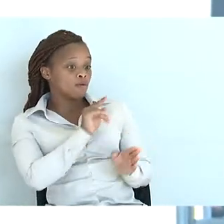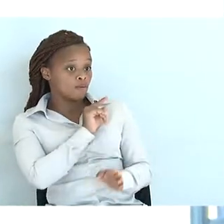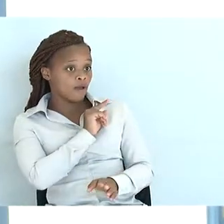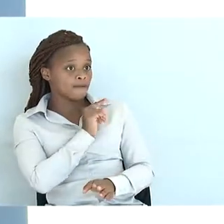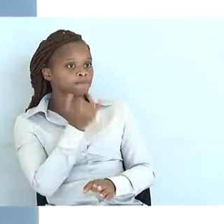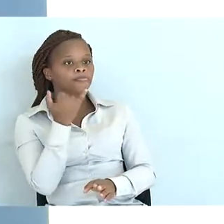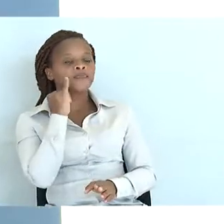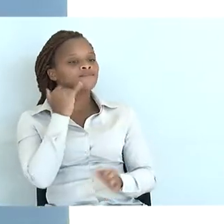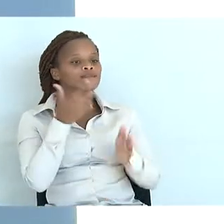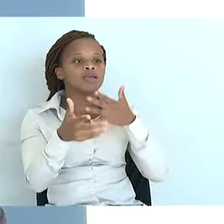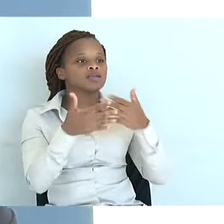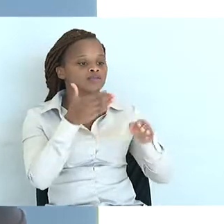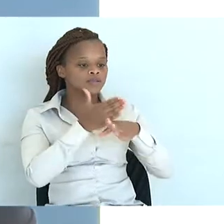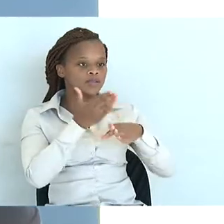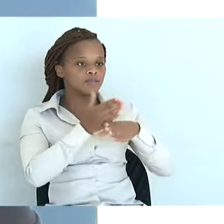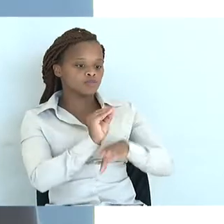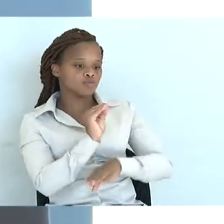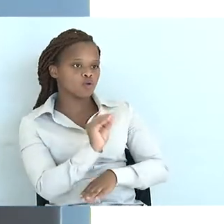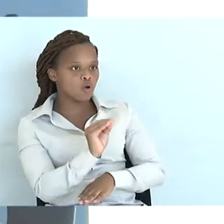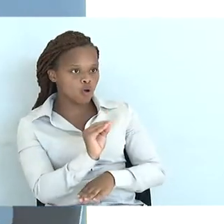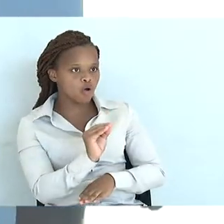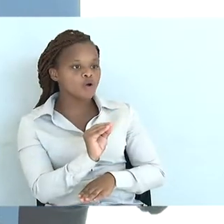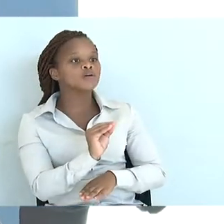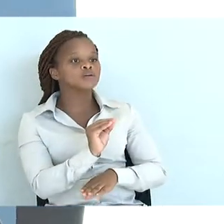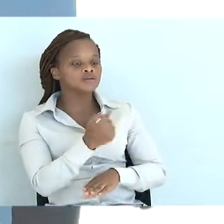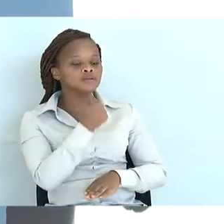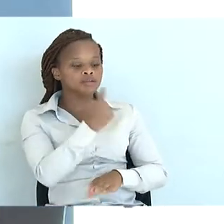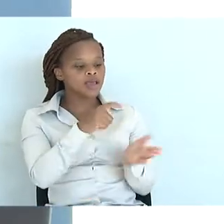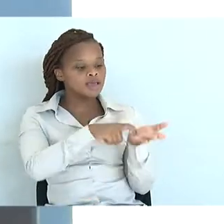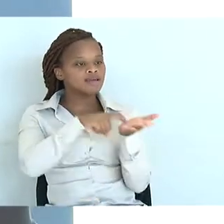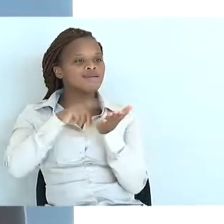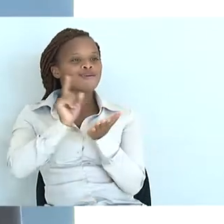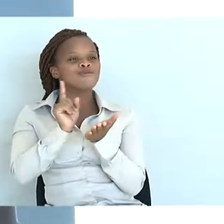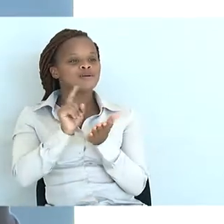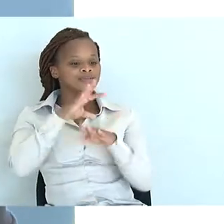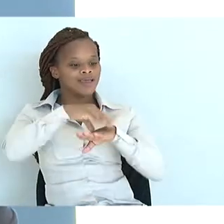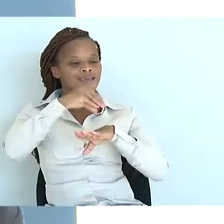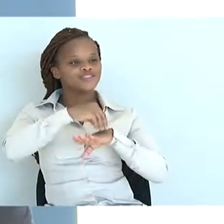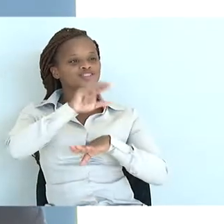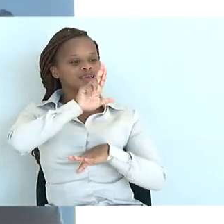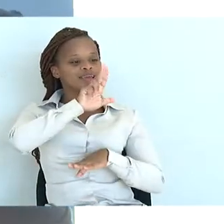to 35 uthola ukuthi into yenzakele